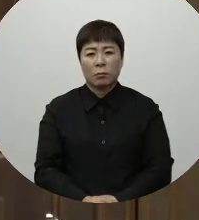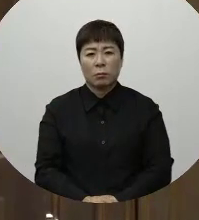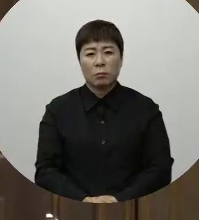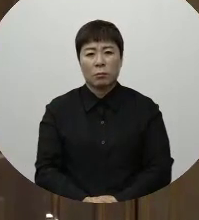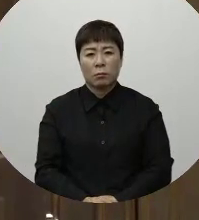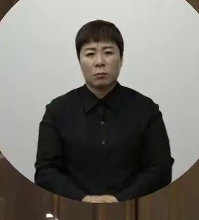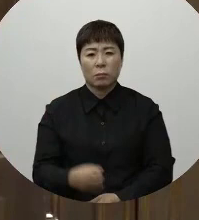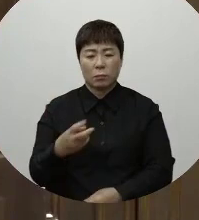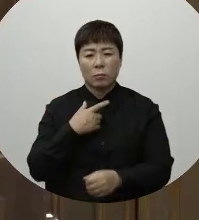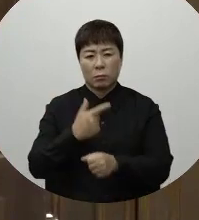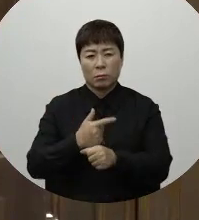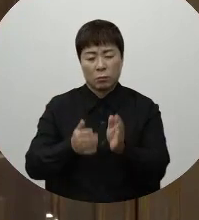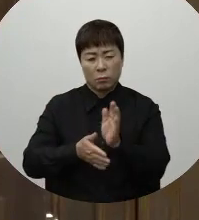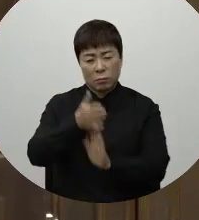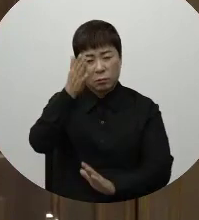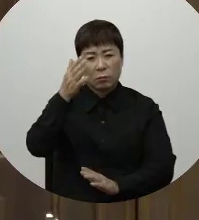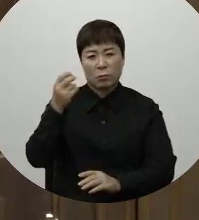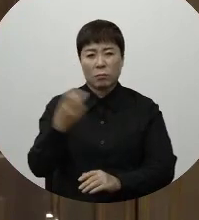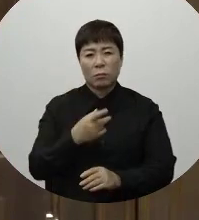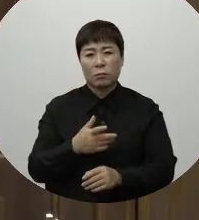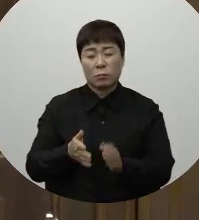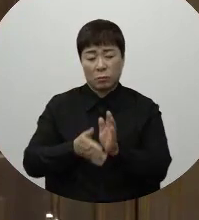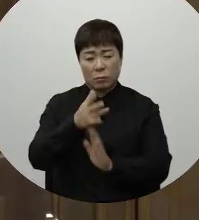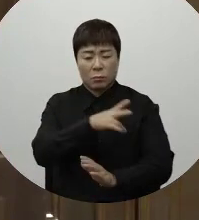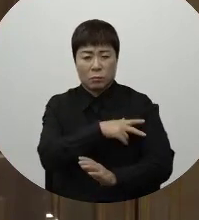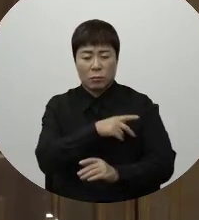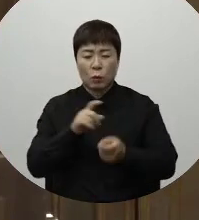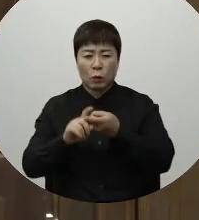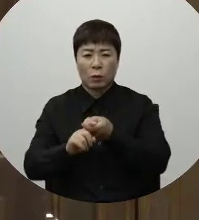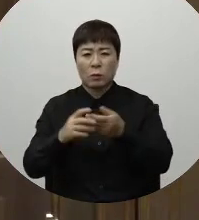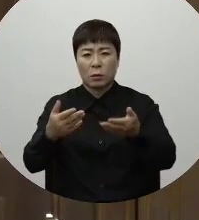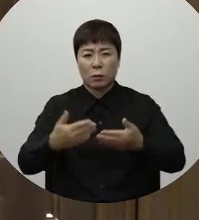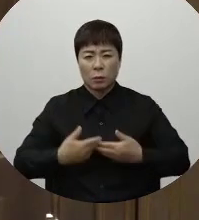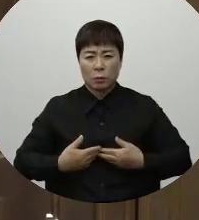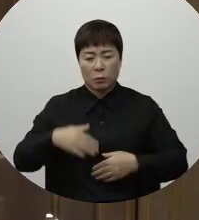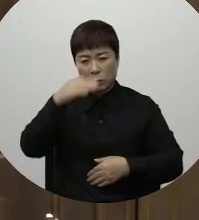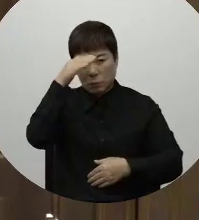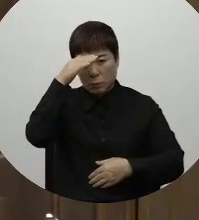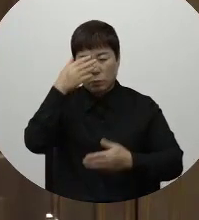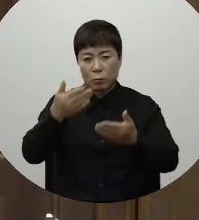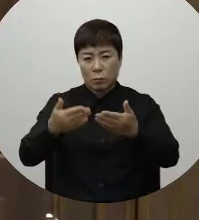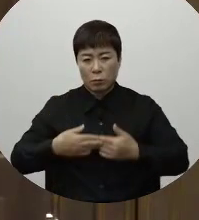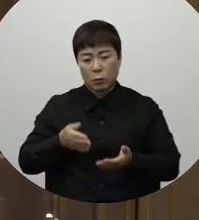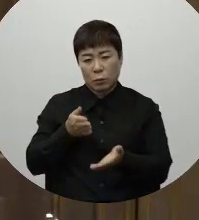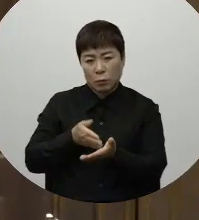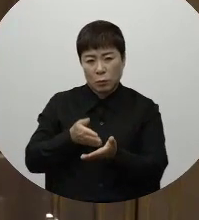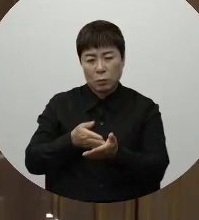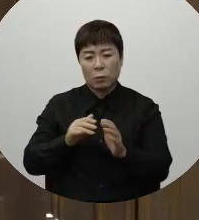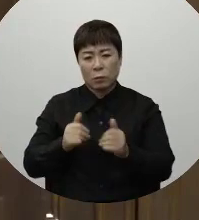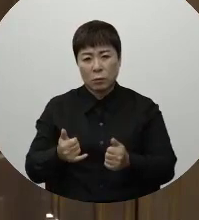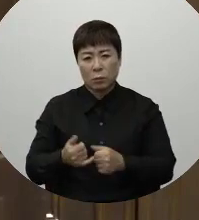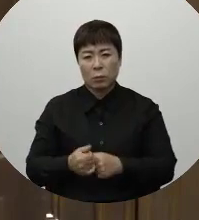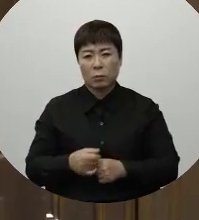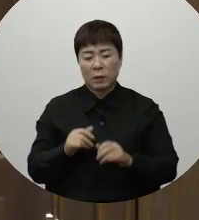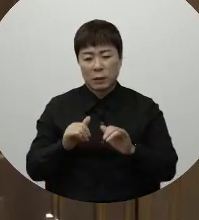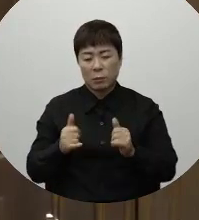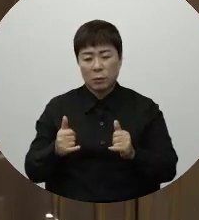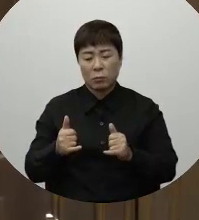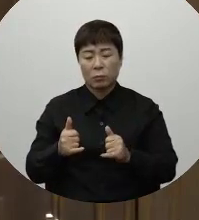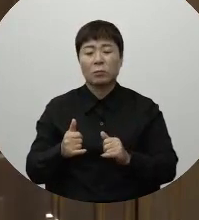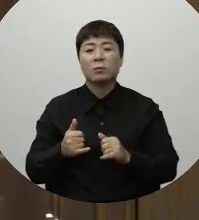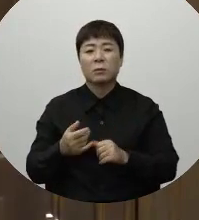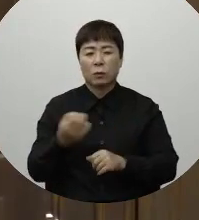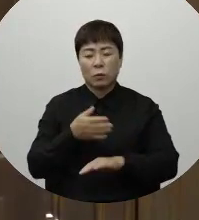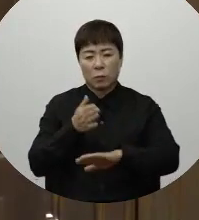또한 남양주 시정과 시의회 활동에 관심을 가지고 지켜봐 주시는 언론인 여러분들과 시민분들께도